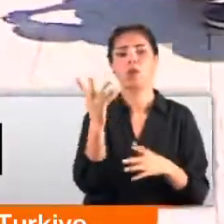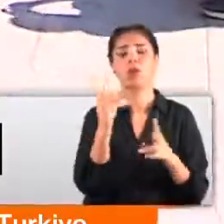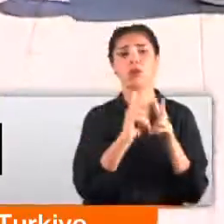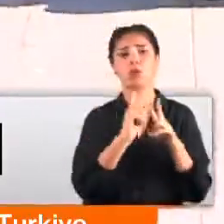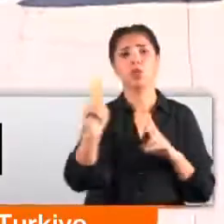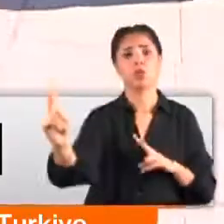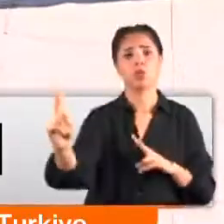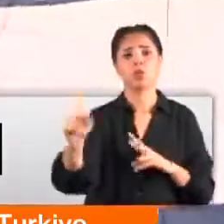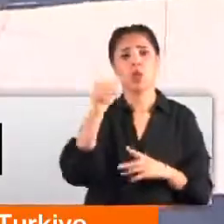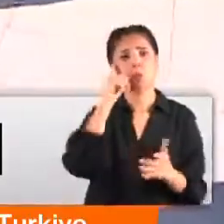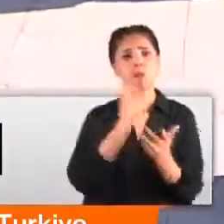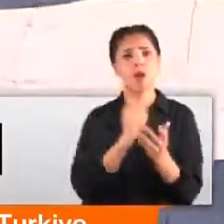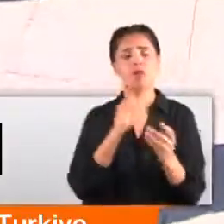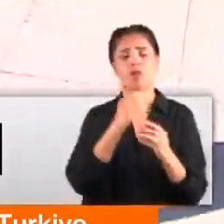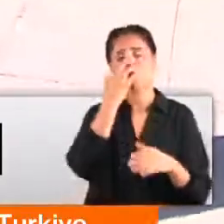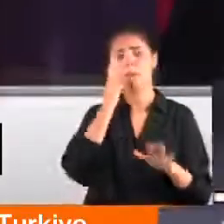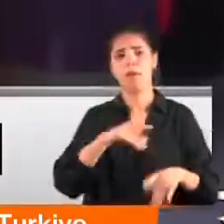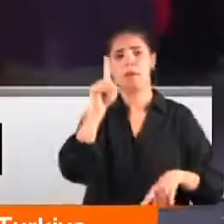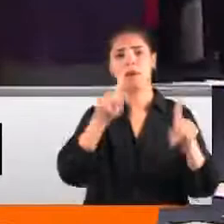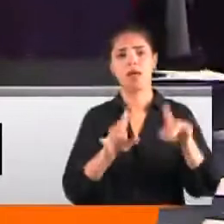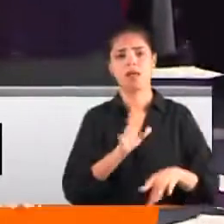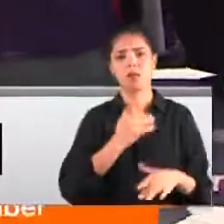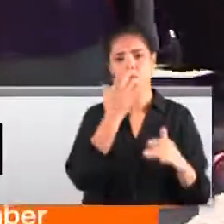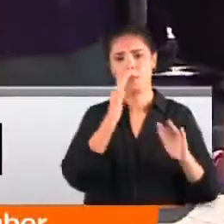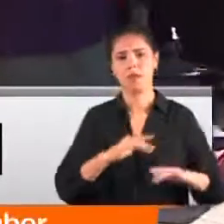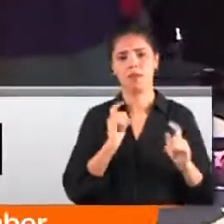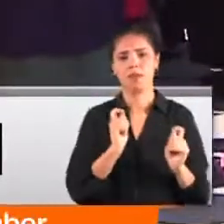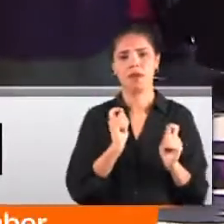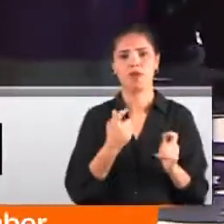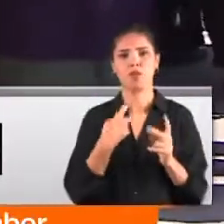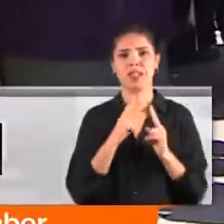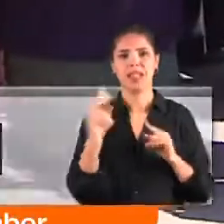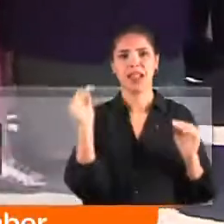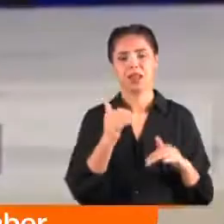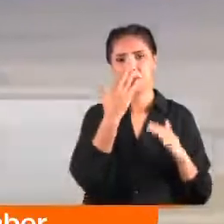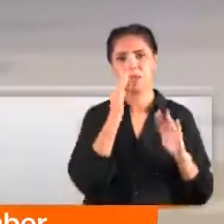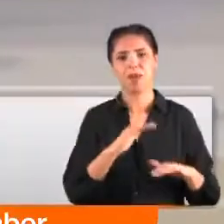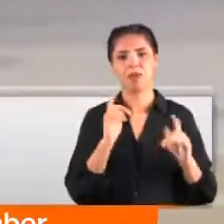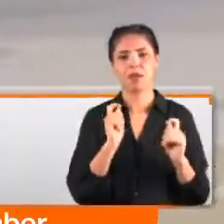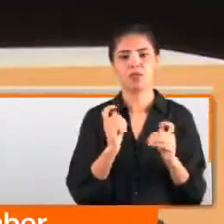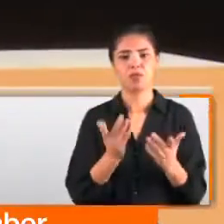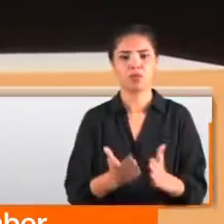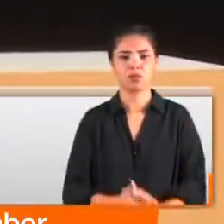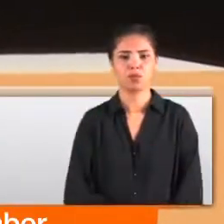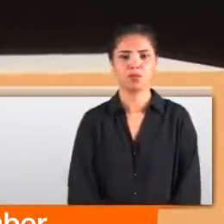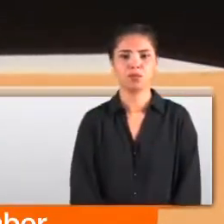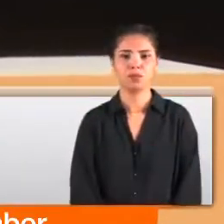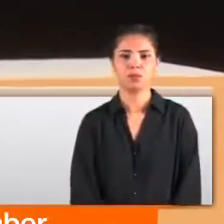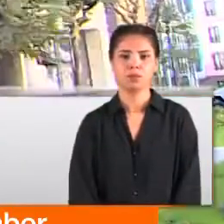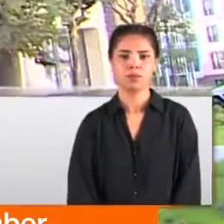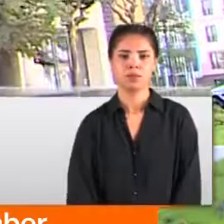bu kuyrukta o başvuru için bekleyenler var. Bekleyeceğim. Şu an sıramın gelmesini bekleyeceğim. Çekeli